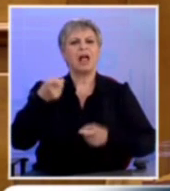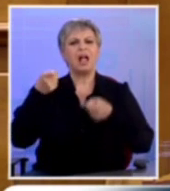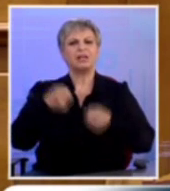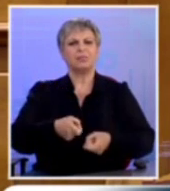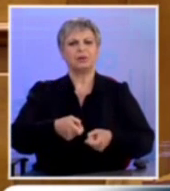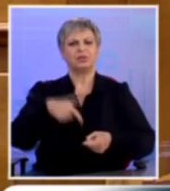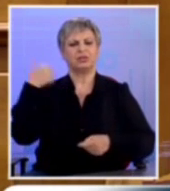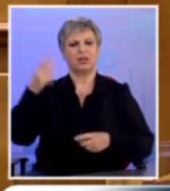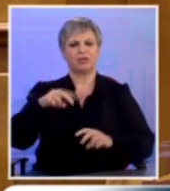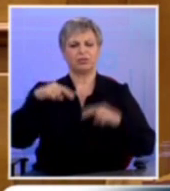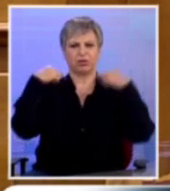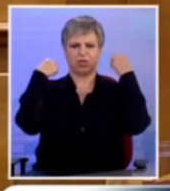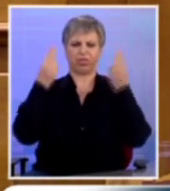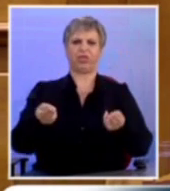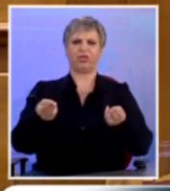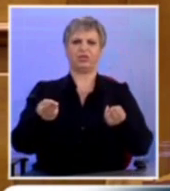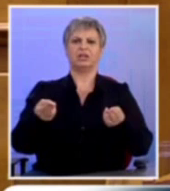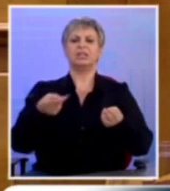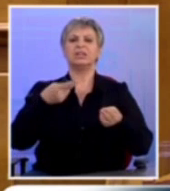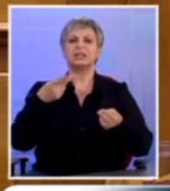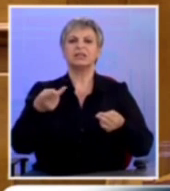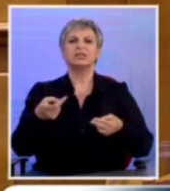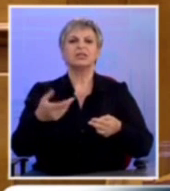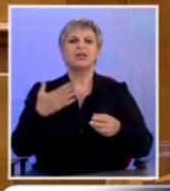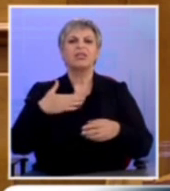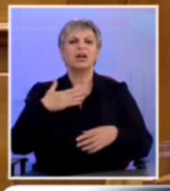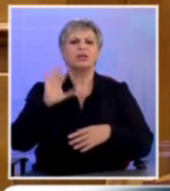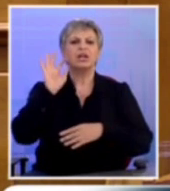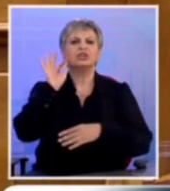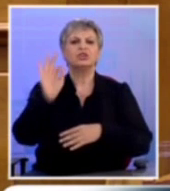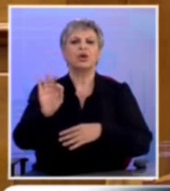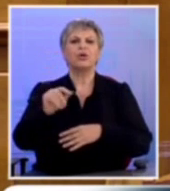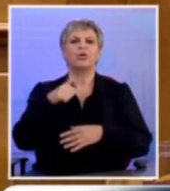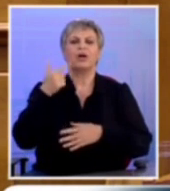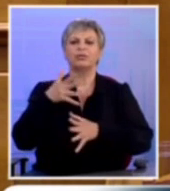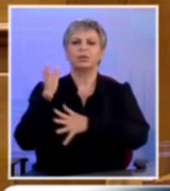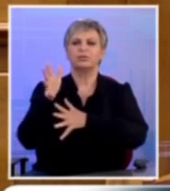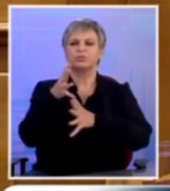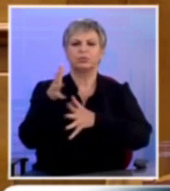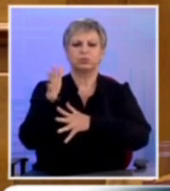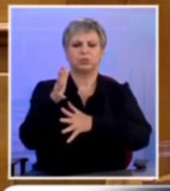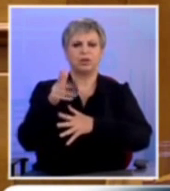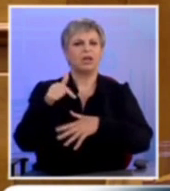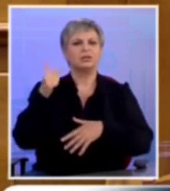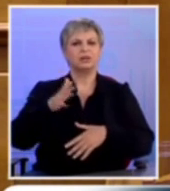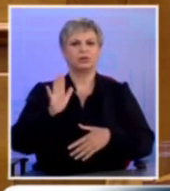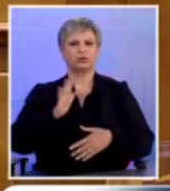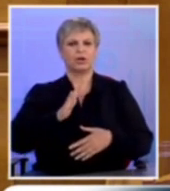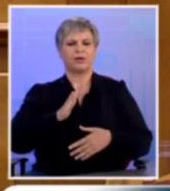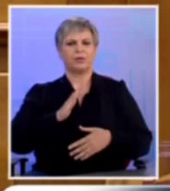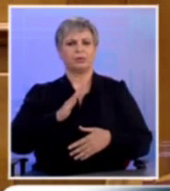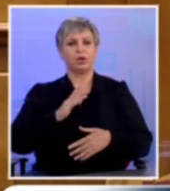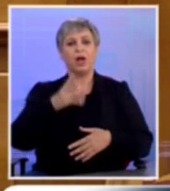κεφάλι για να κλέψουν την αγωνία, για να μπορέσουν να αποδειχθούν λαθρεπιβάτες της